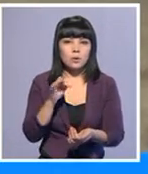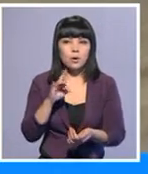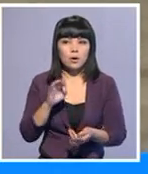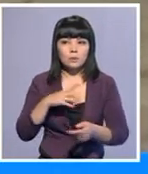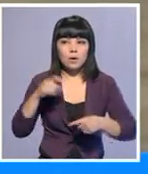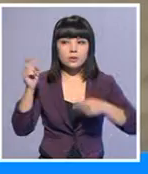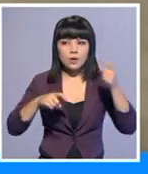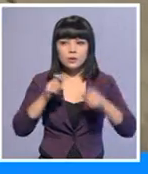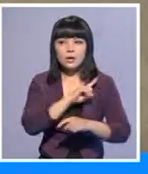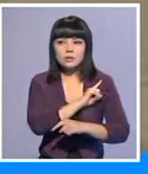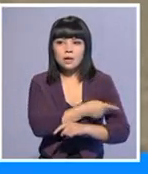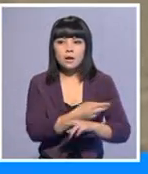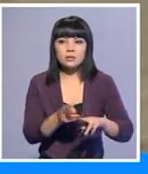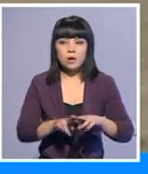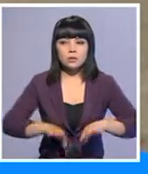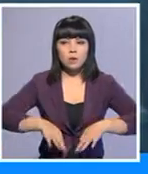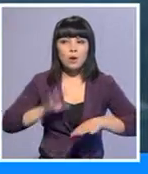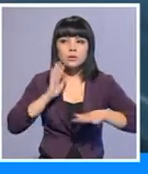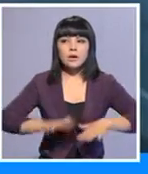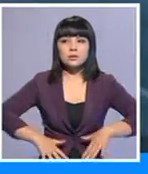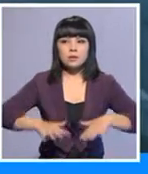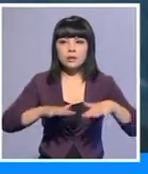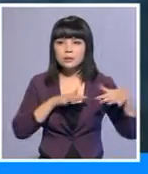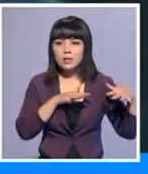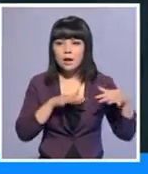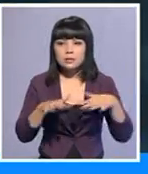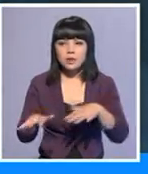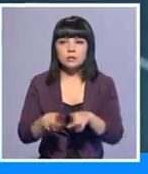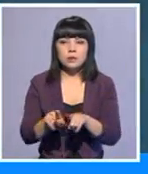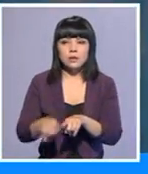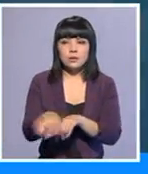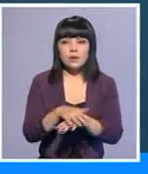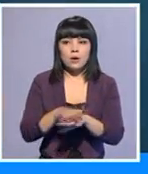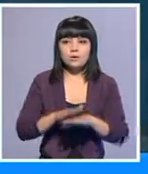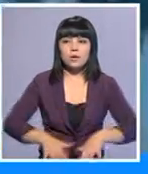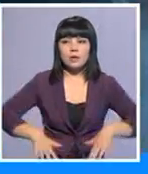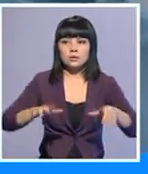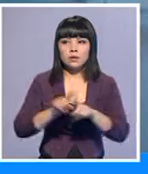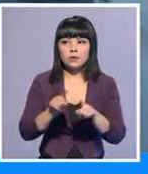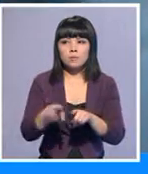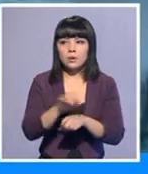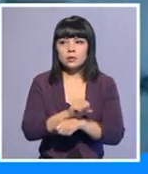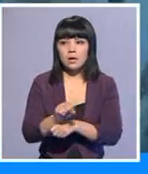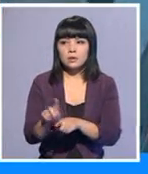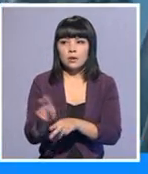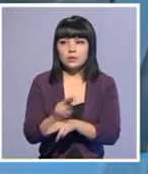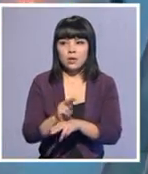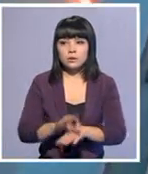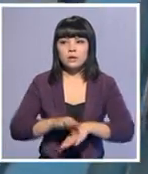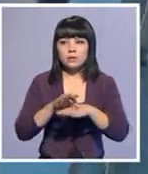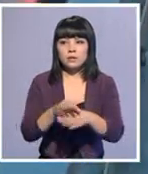кесірінен көшелер көлге айналып, автокөлік тұрақтары суға толған. Құтқарушылар құйын жайпаған өңірді қалпына келтіру үшін жұмыс істеп жатыр.